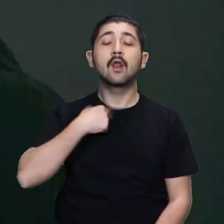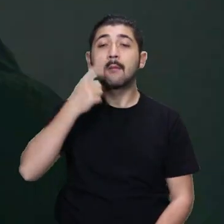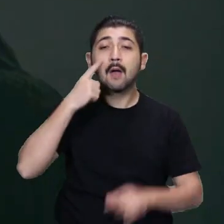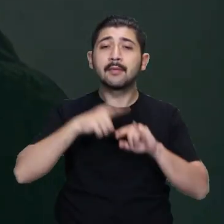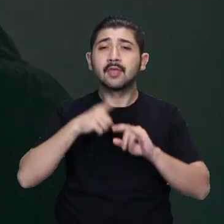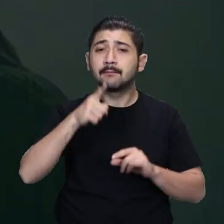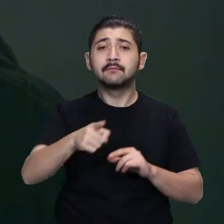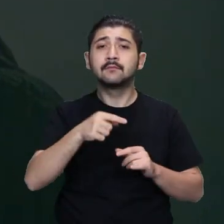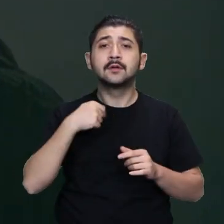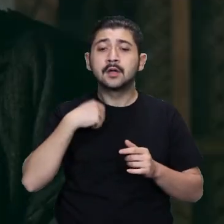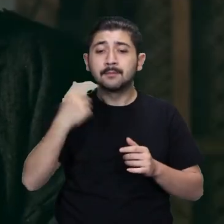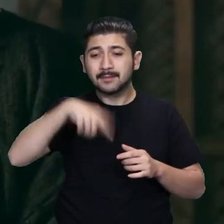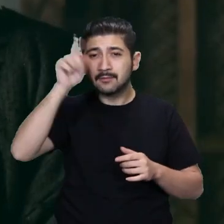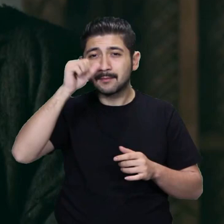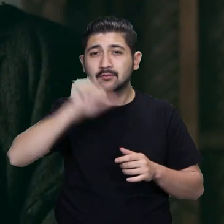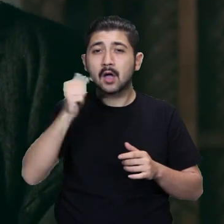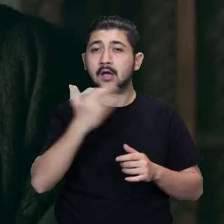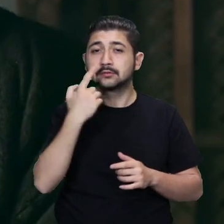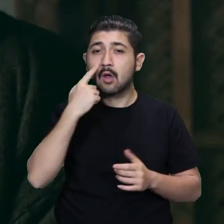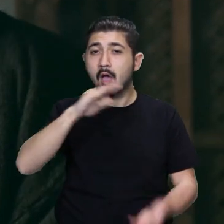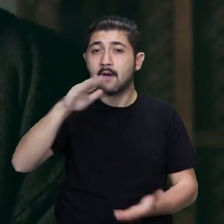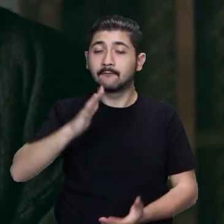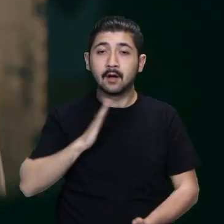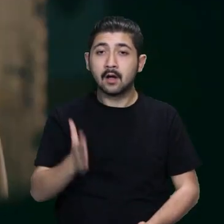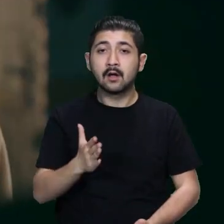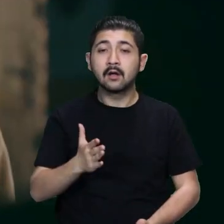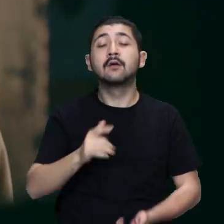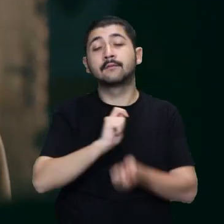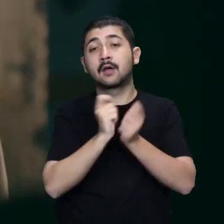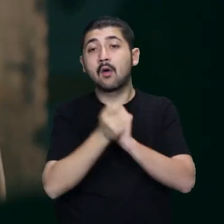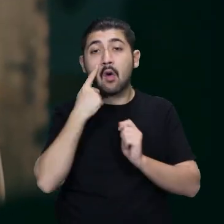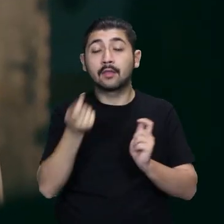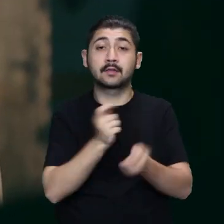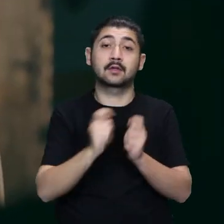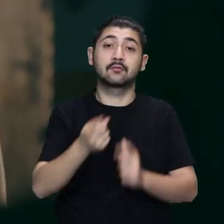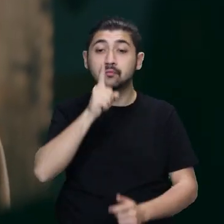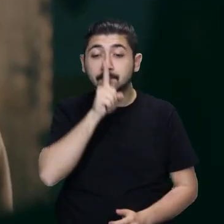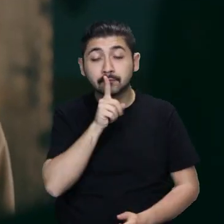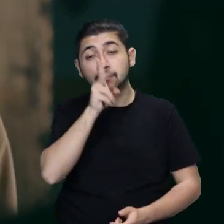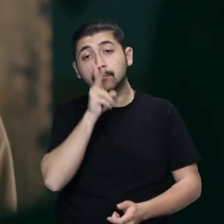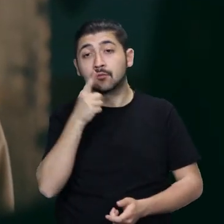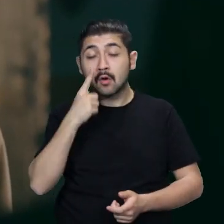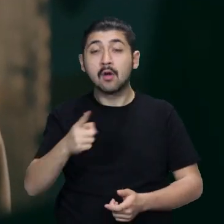göre değişir. 100 varil de olur, 200 varil de. Makineler 24 saat işleyecek. İşçilerini vardiyaya